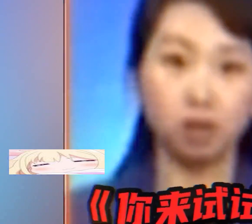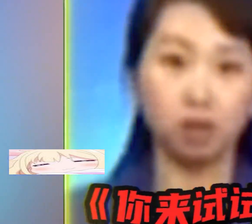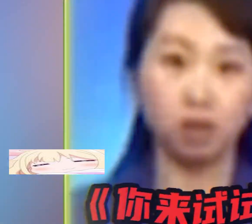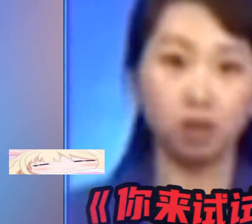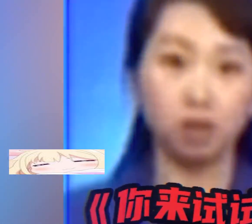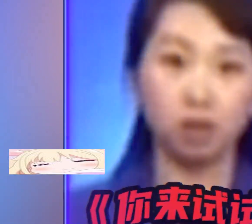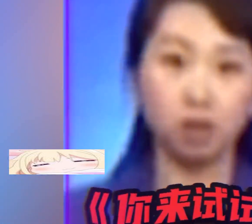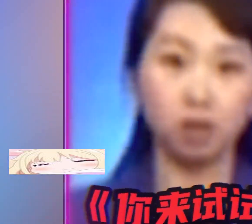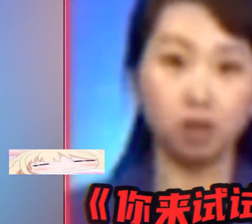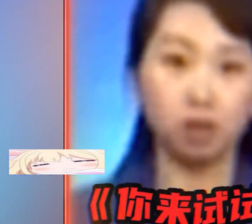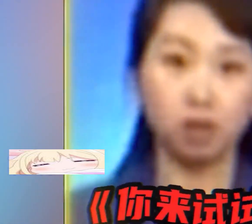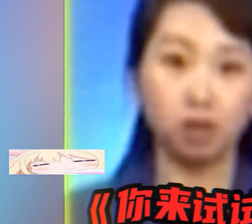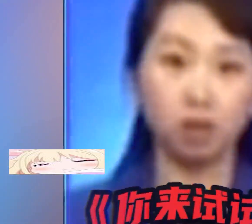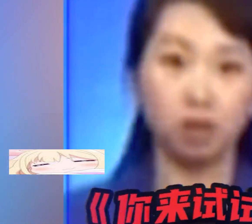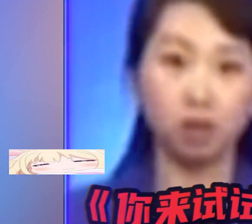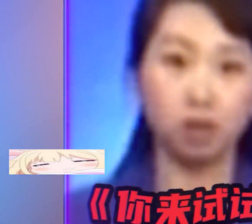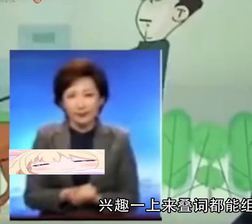脚